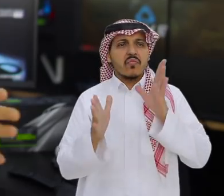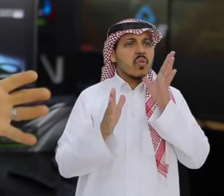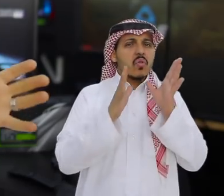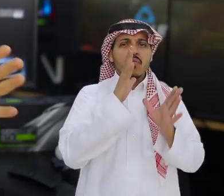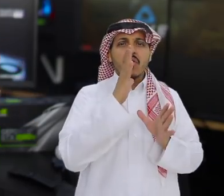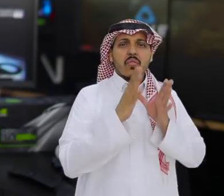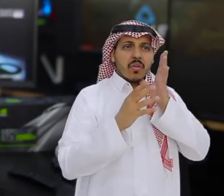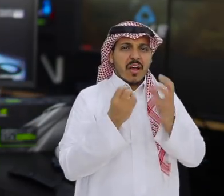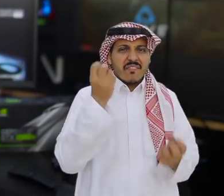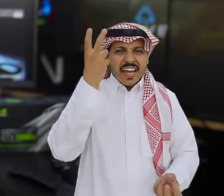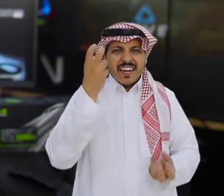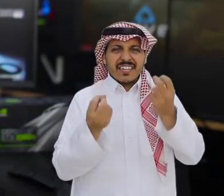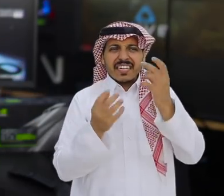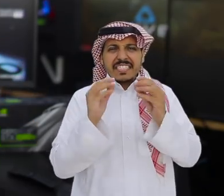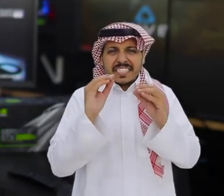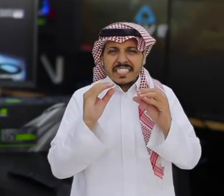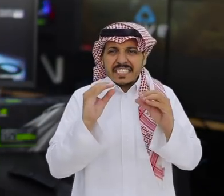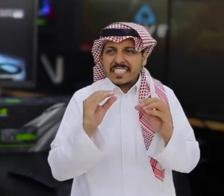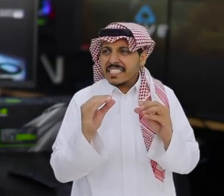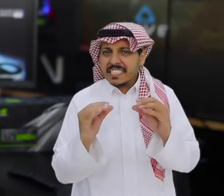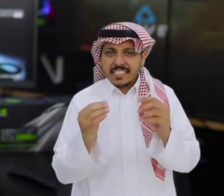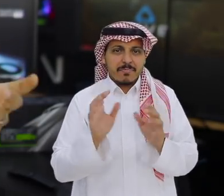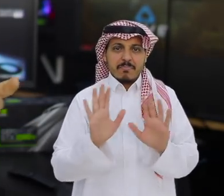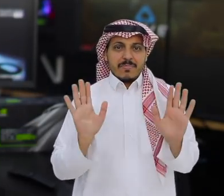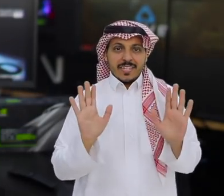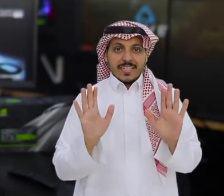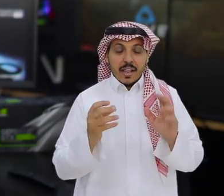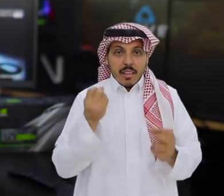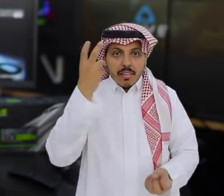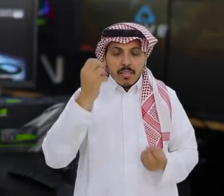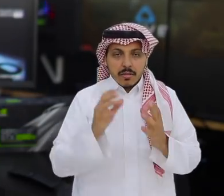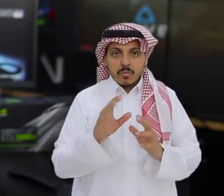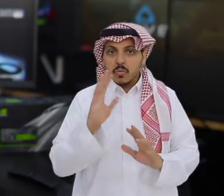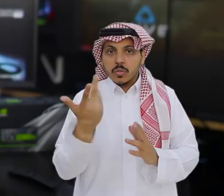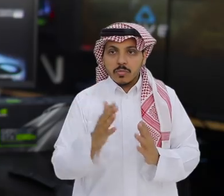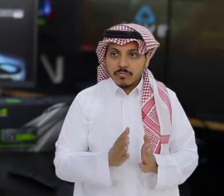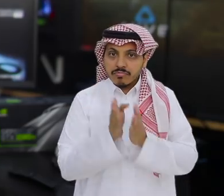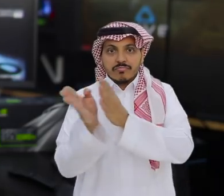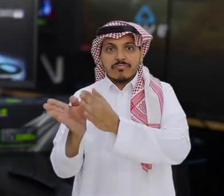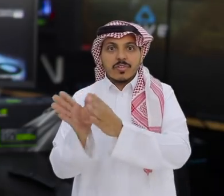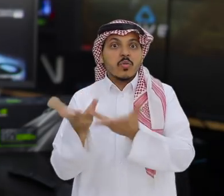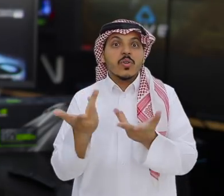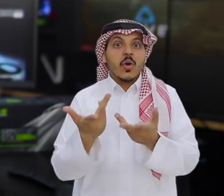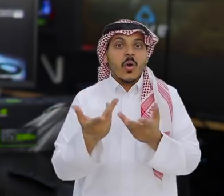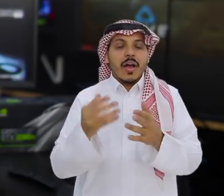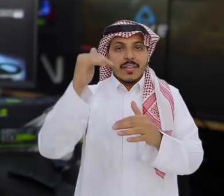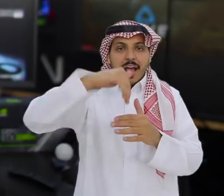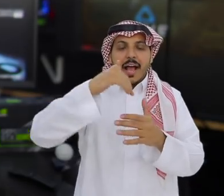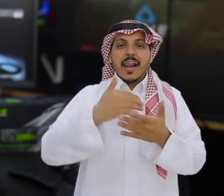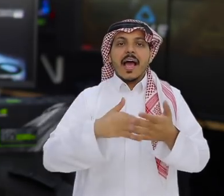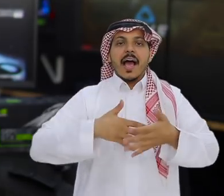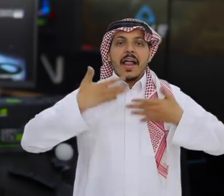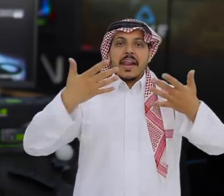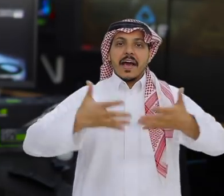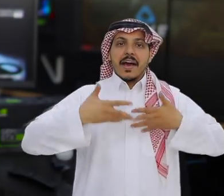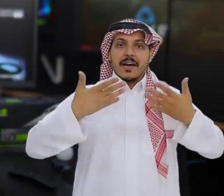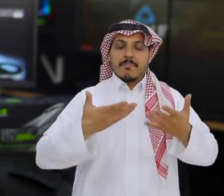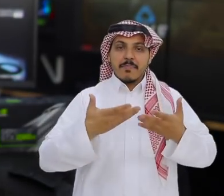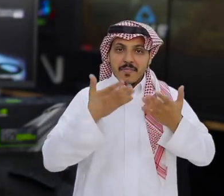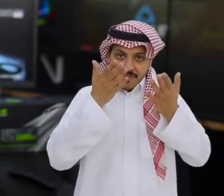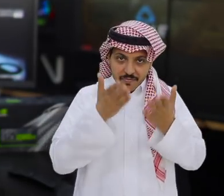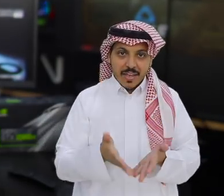بدأ يصير بشكل ملحوظ في قطاع الجوالات، فالابتكارات قلت. نفس الدائرة اللي صارت على PC قاعدة ترجع على